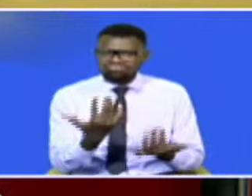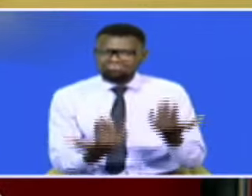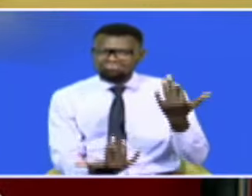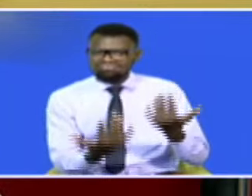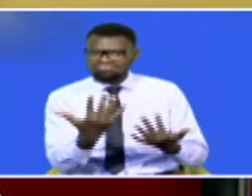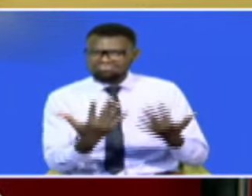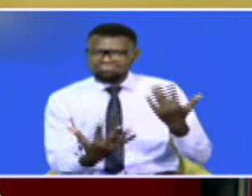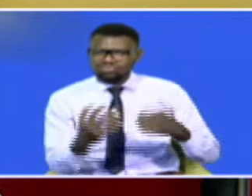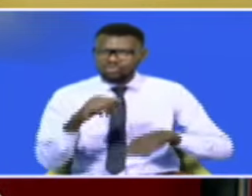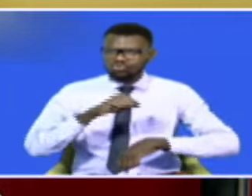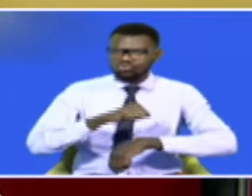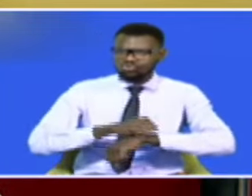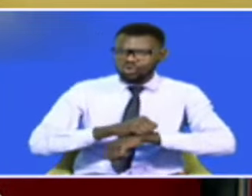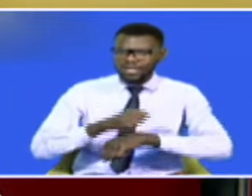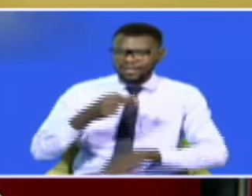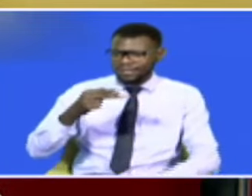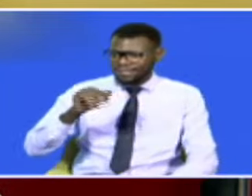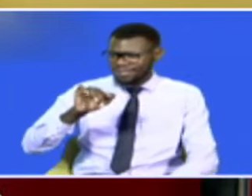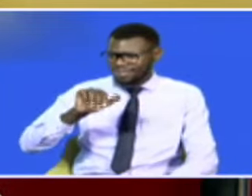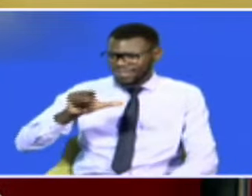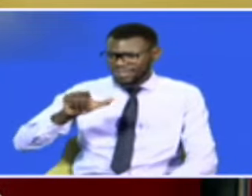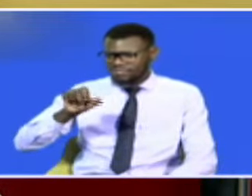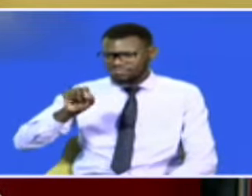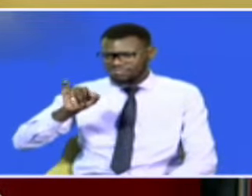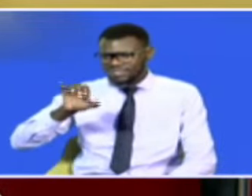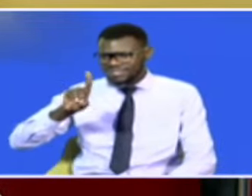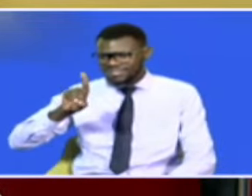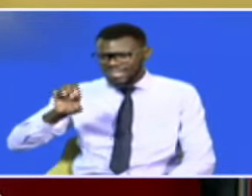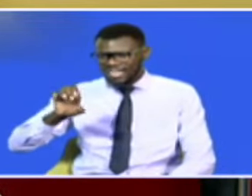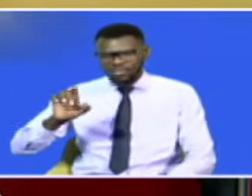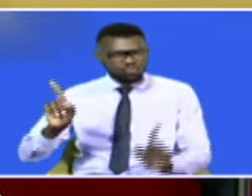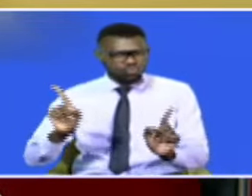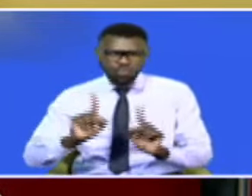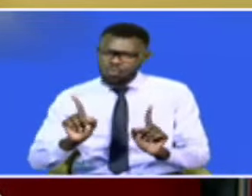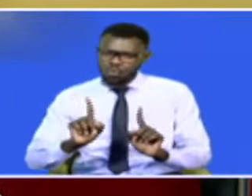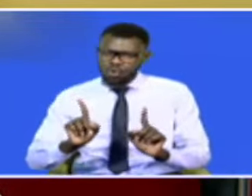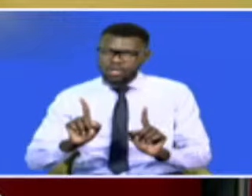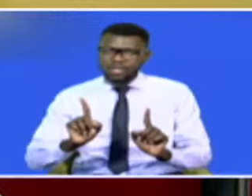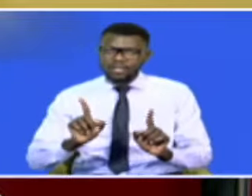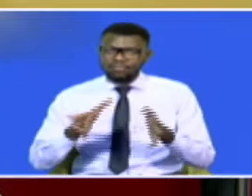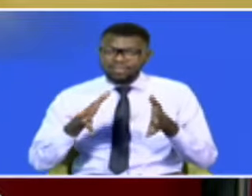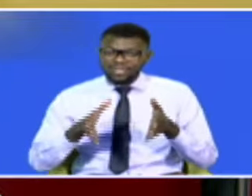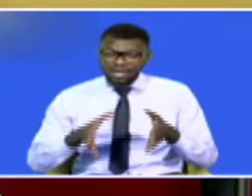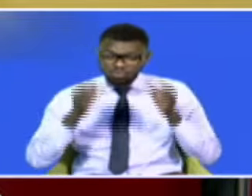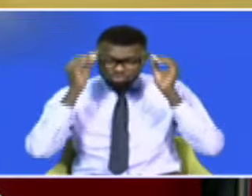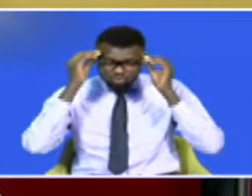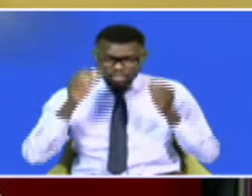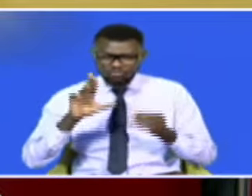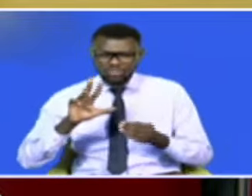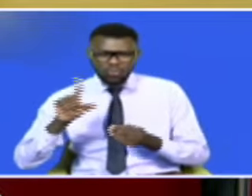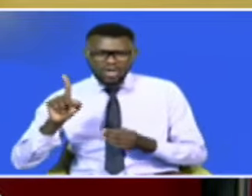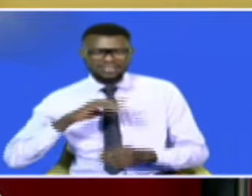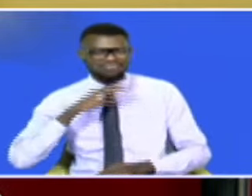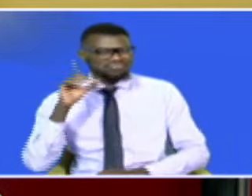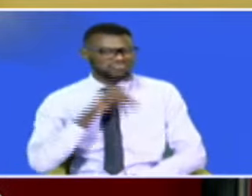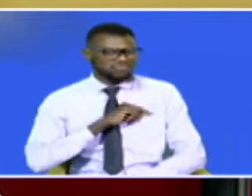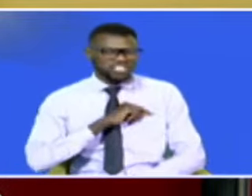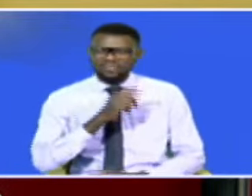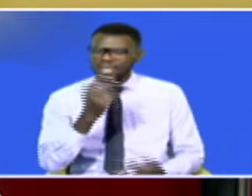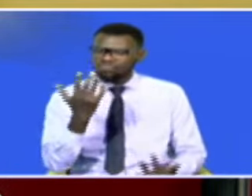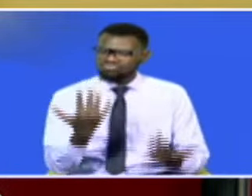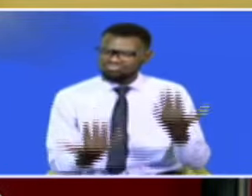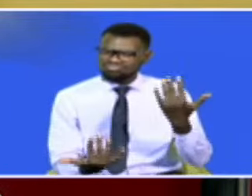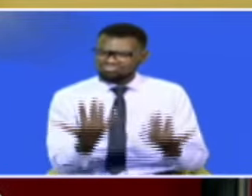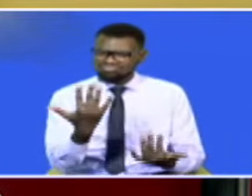ya Hillside Endarasha huko Kieni, kaunti ya Nyeri. Kufikia sasa wanafunzi 21 wameaga dunia kutokana na mkasa huo wa